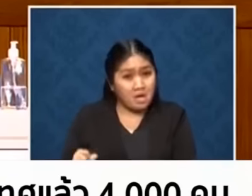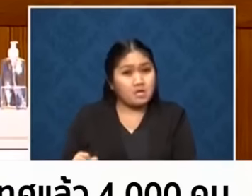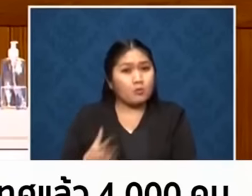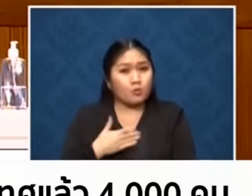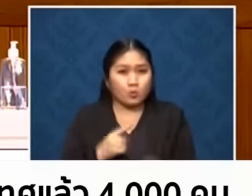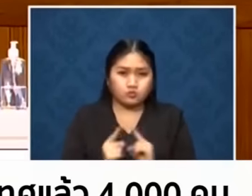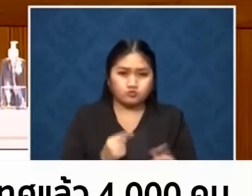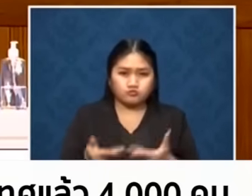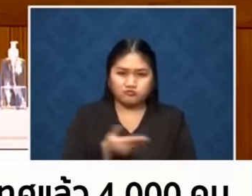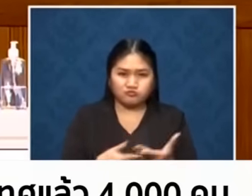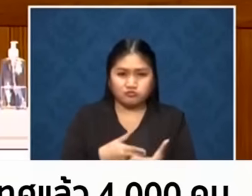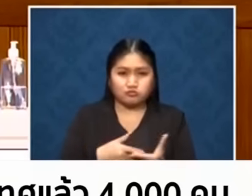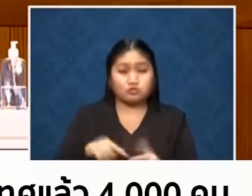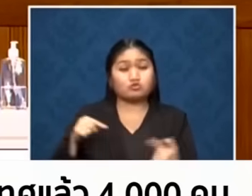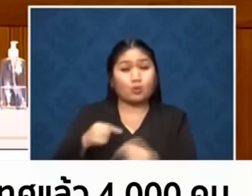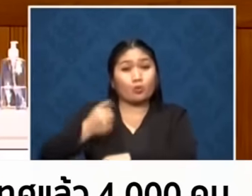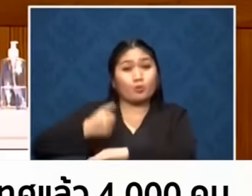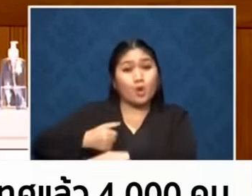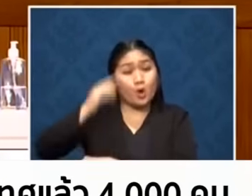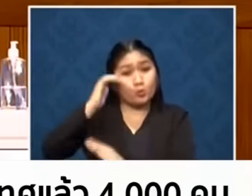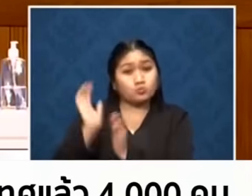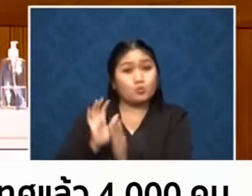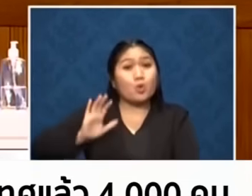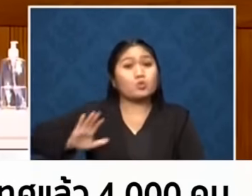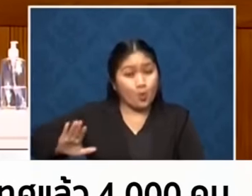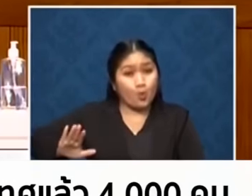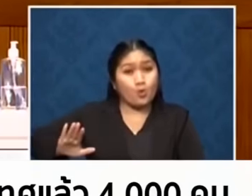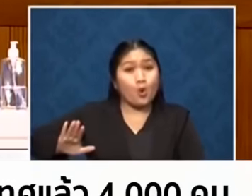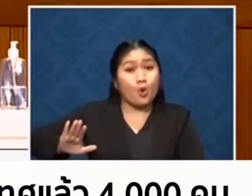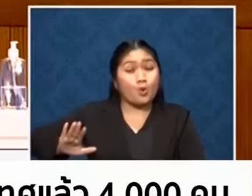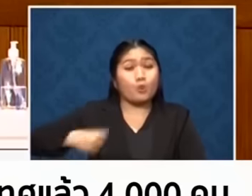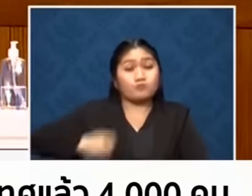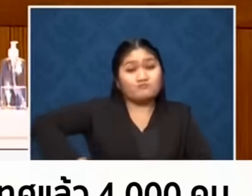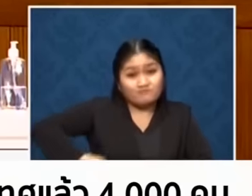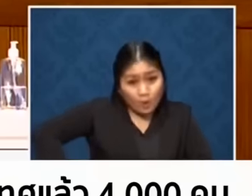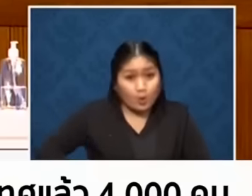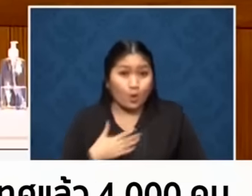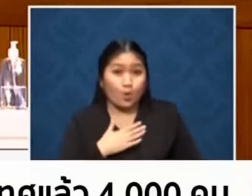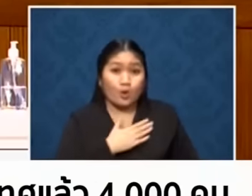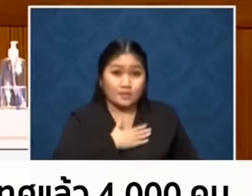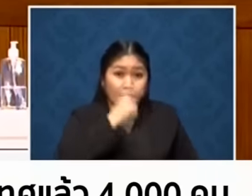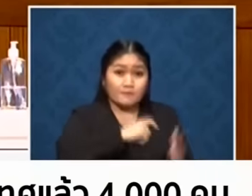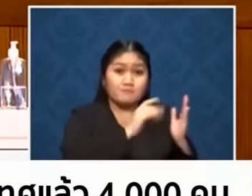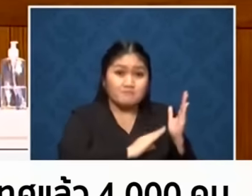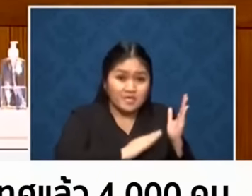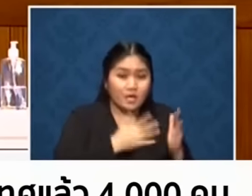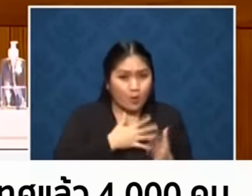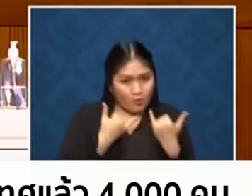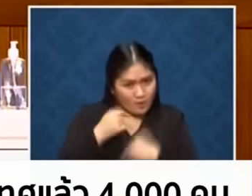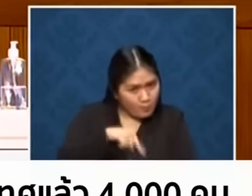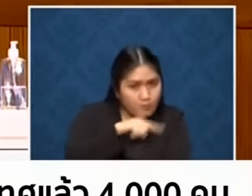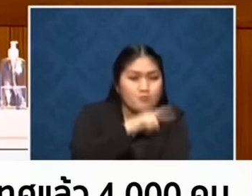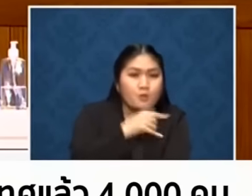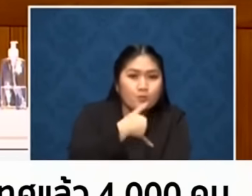อกว่าทำงานเต็มที่แหละเพื่อที่จะบริหารจัดการช่วยเหลือให้แรงงานไทยเนี่ยกลับมาโดยเร็วที่สุดการตอบคำถามของนายกรัฐมนตรีเองเนี่ยก็แบ